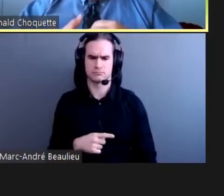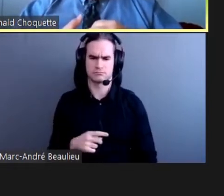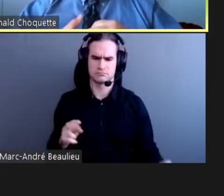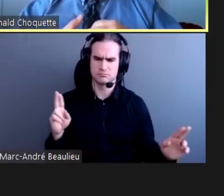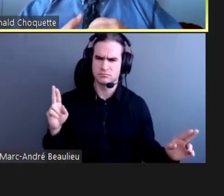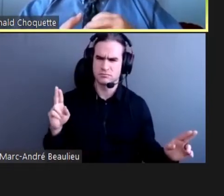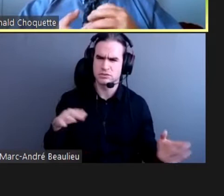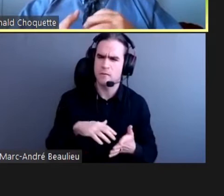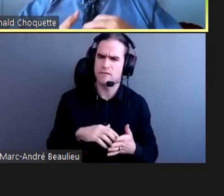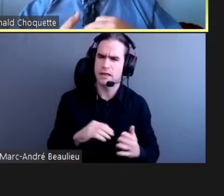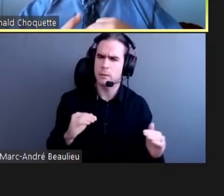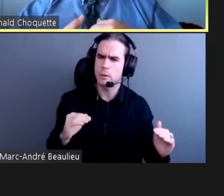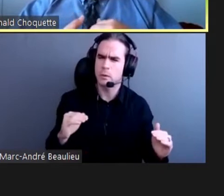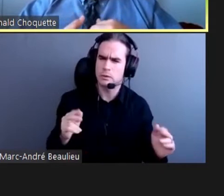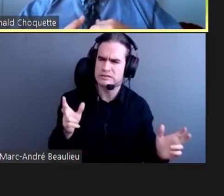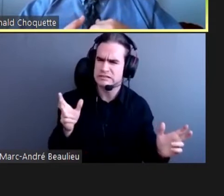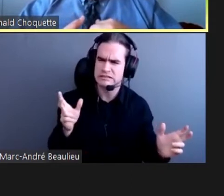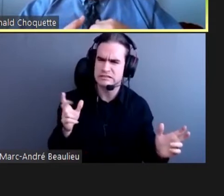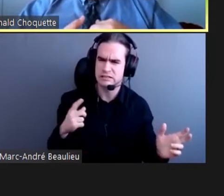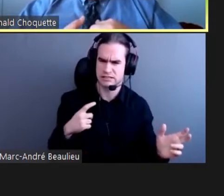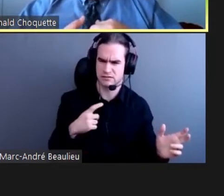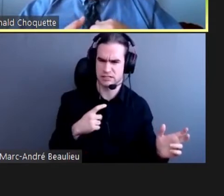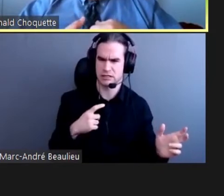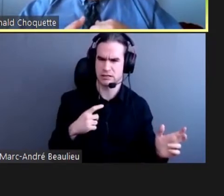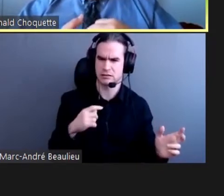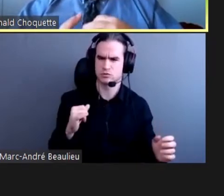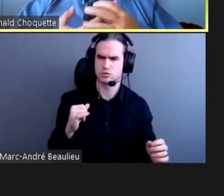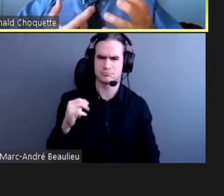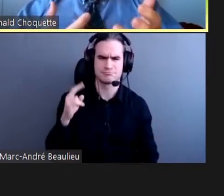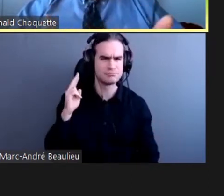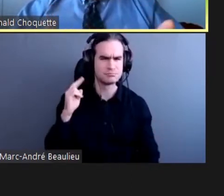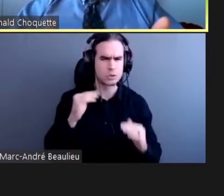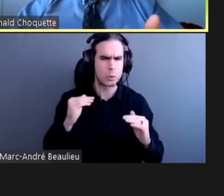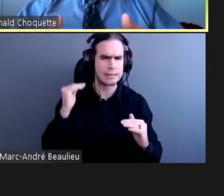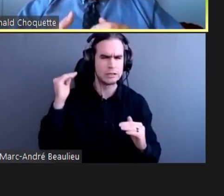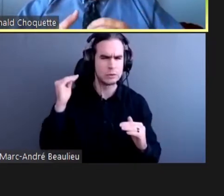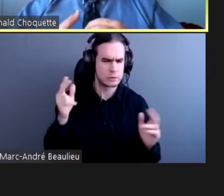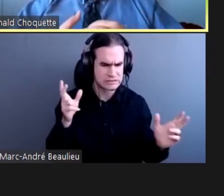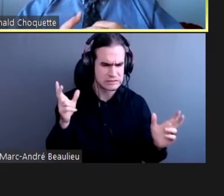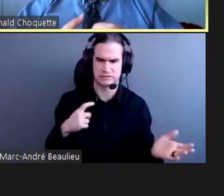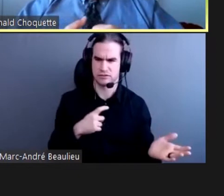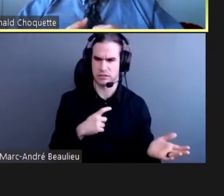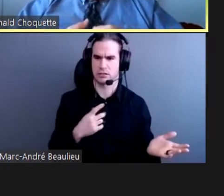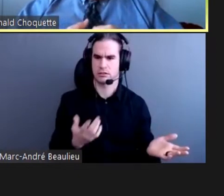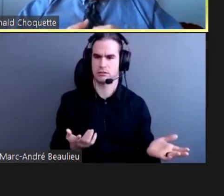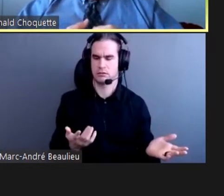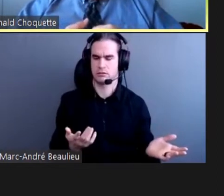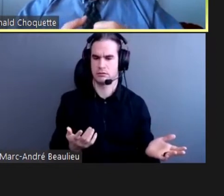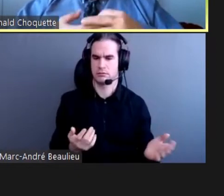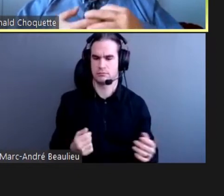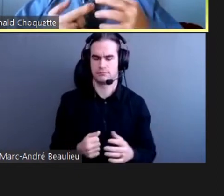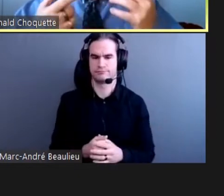sons faibles, surtout s'il s'agit de sons aigus. Ça fait en sorte que la